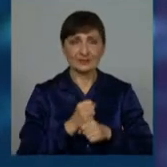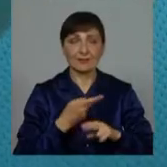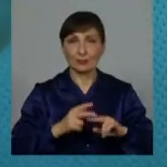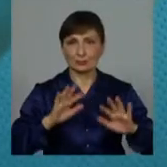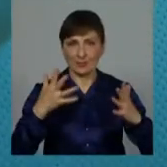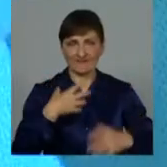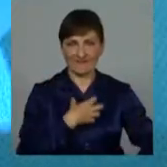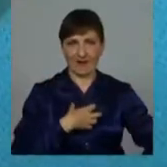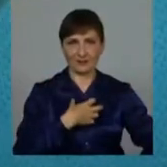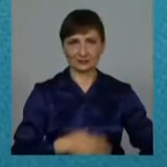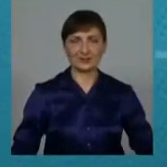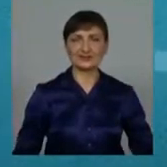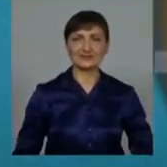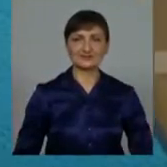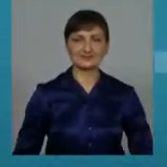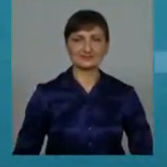событие.